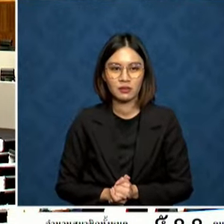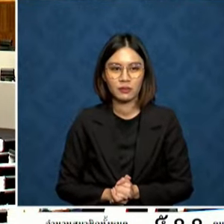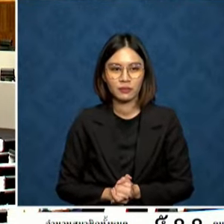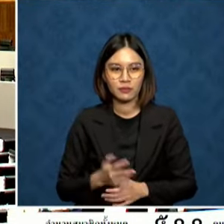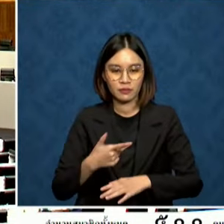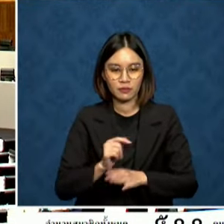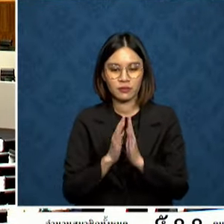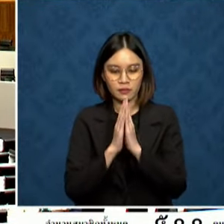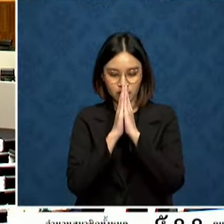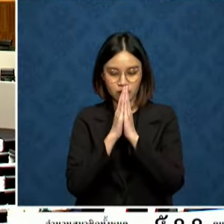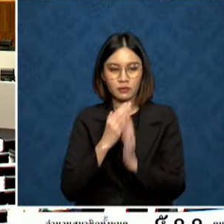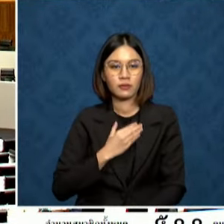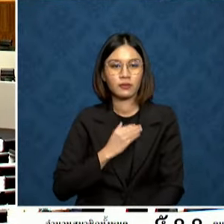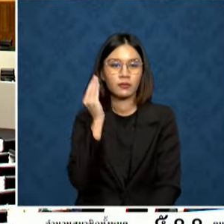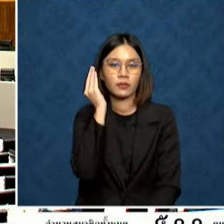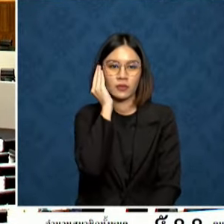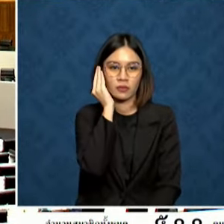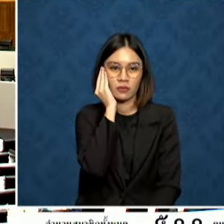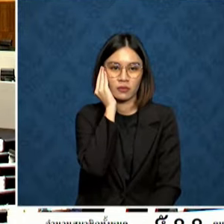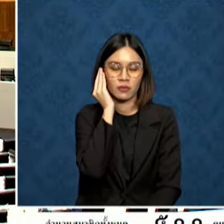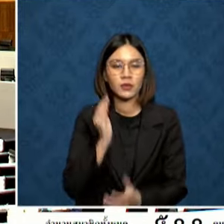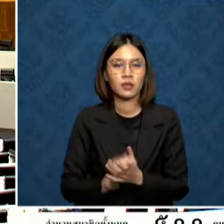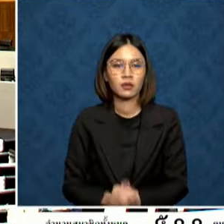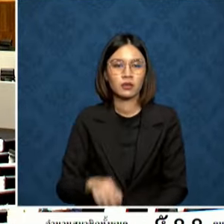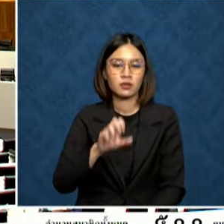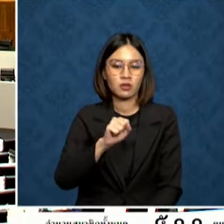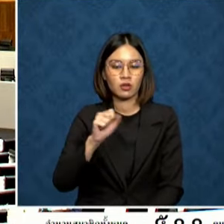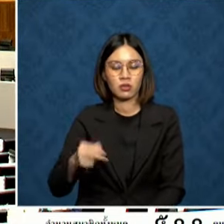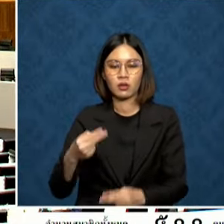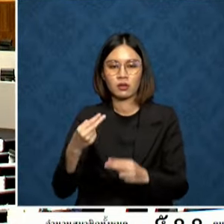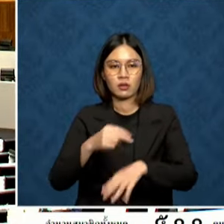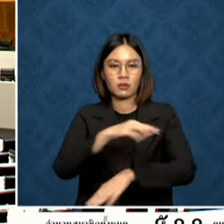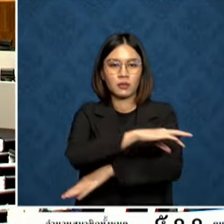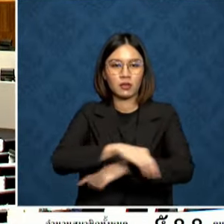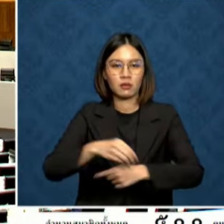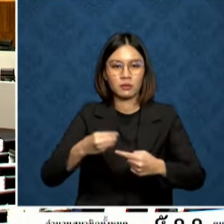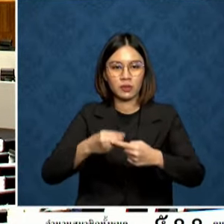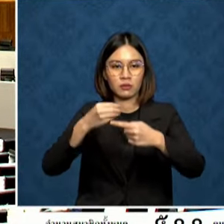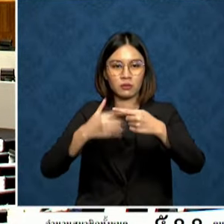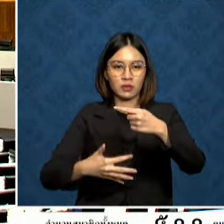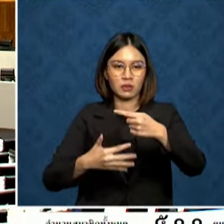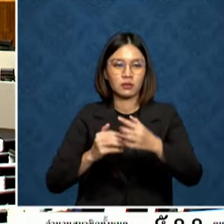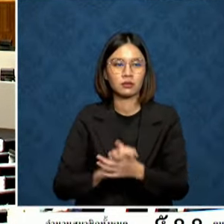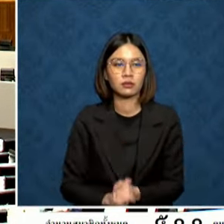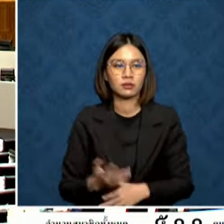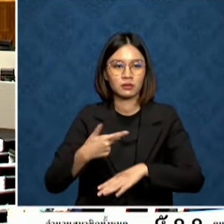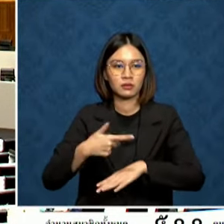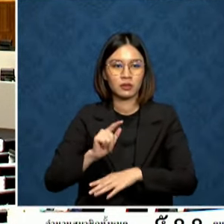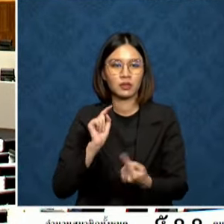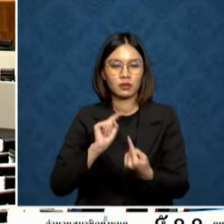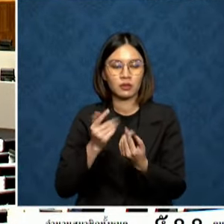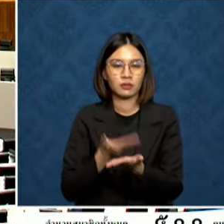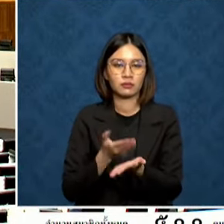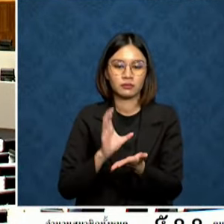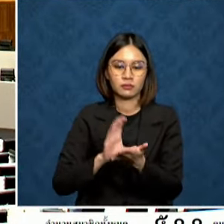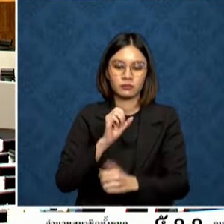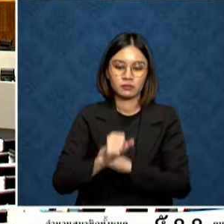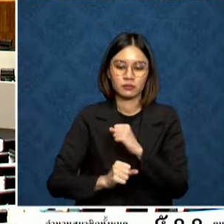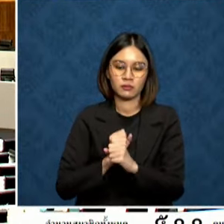เรียนท่านประธานที่เคารพค่ะศิริกัญญาตันสกุลผู้แทนราษฎรแบบบัญชีรายชื่อพรรคเก้าไกลค่ะท่านประธานที่เคารพคะงบประมาณ